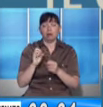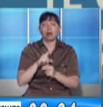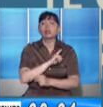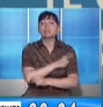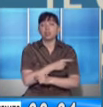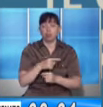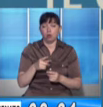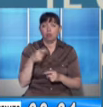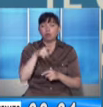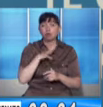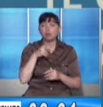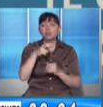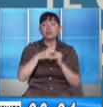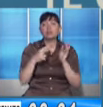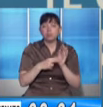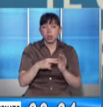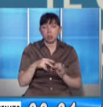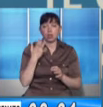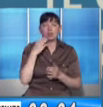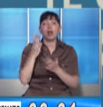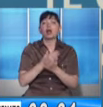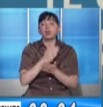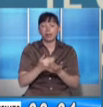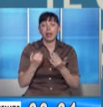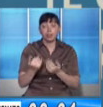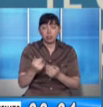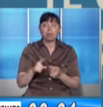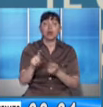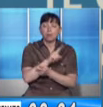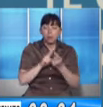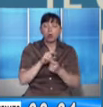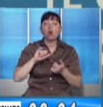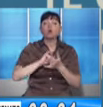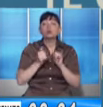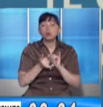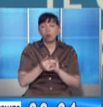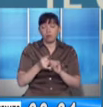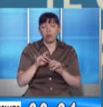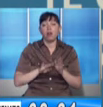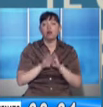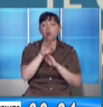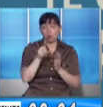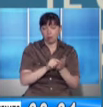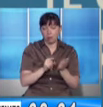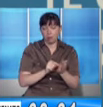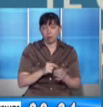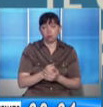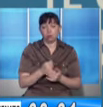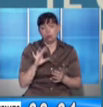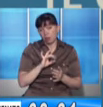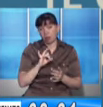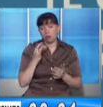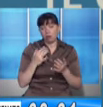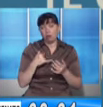ce s-a încercat în 2017, când s-au anulat integral. Acum revedem condițiile de pensionare. Și eu am certitudinea că noi, dacă bine,